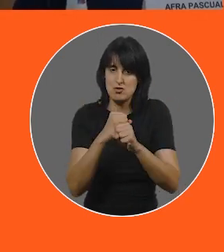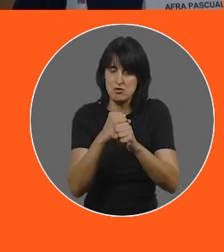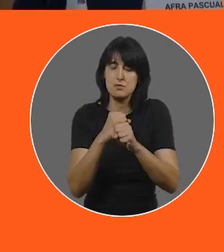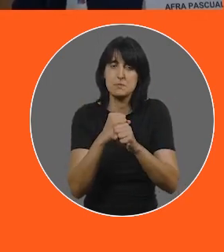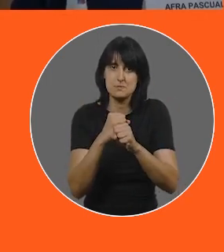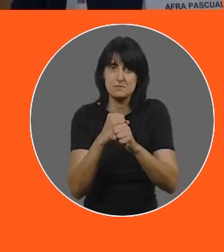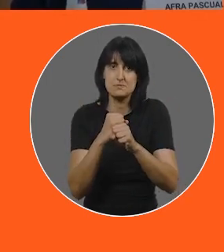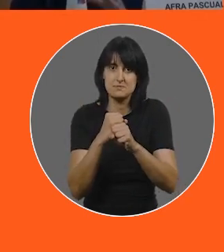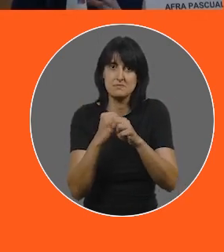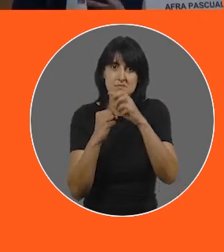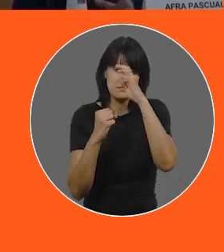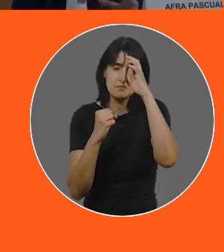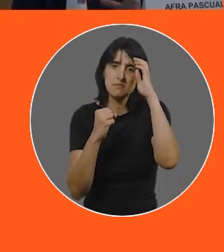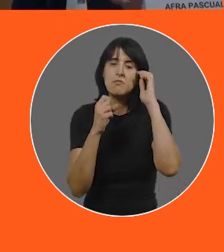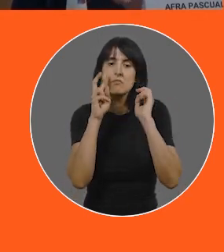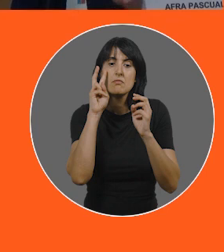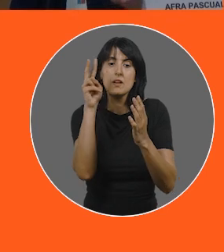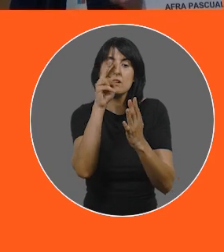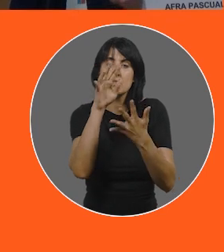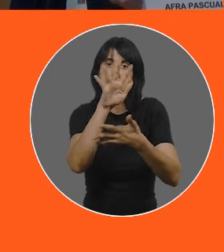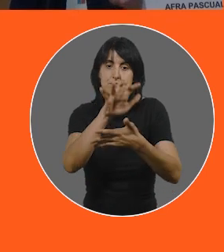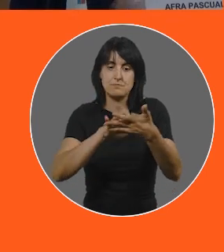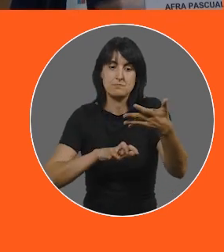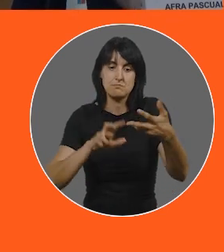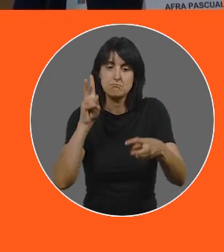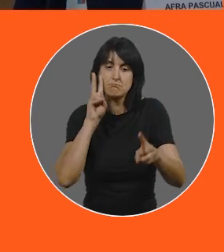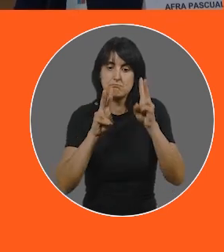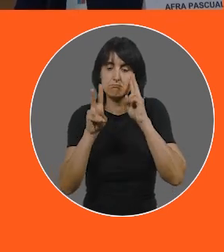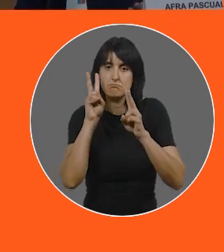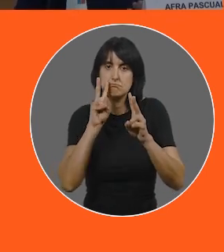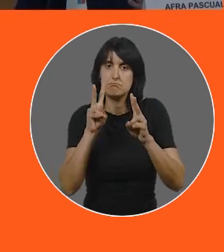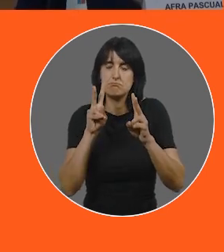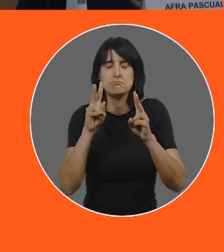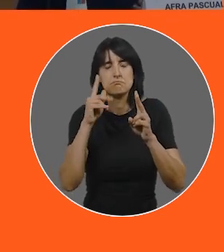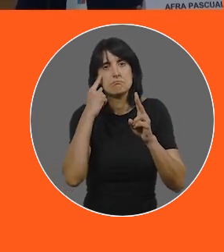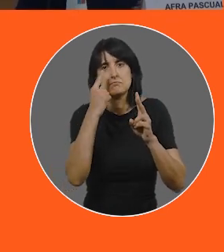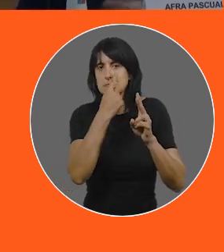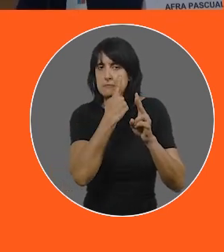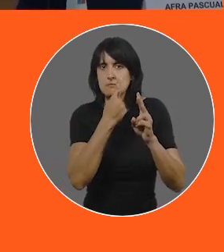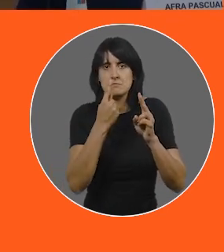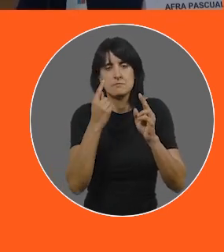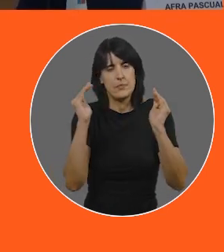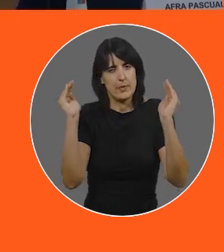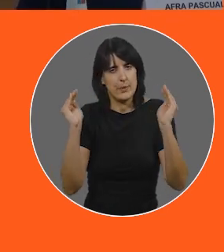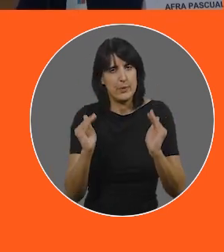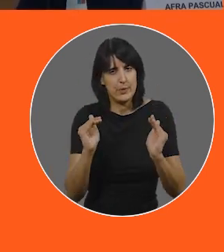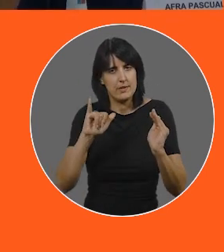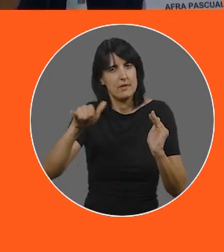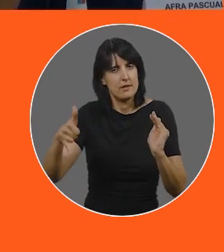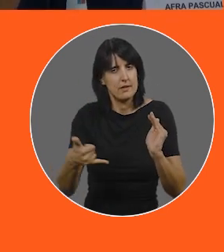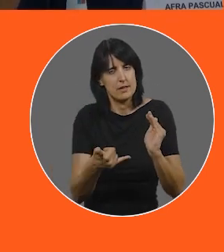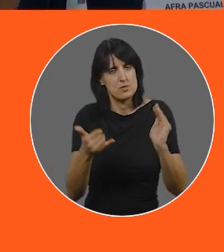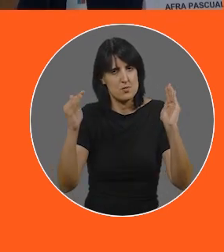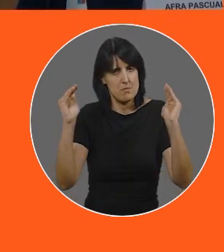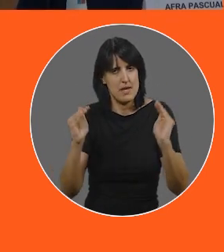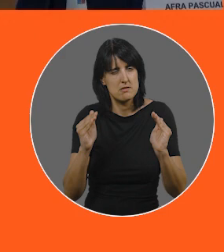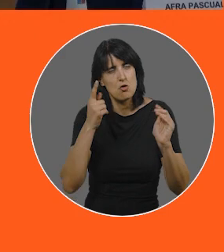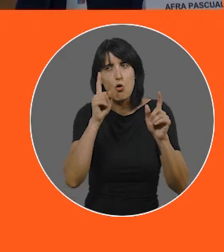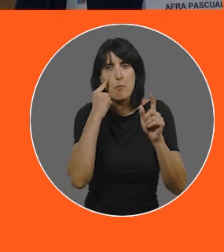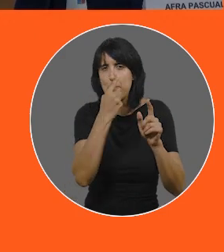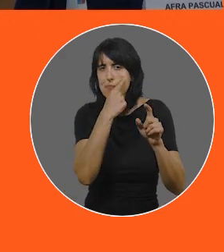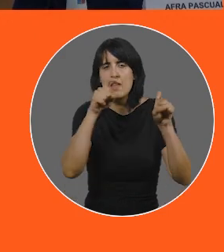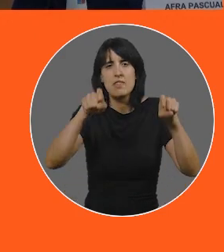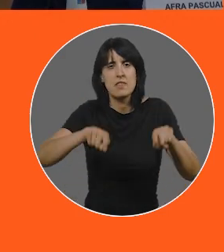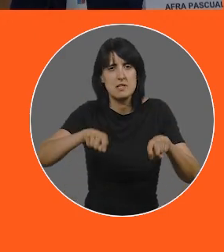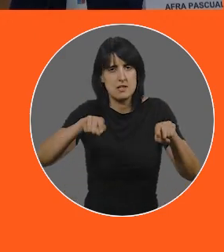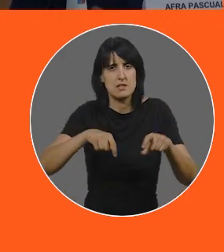puc distingir millor el text i puc descansar una mica la meva mirada.